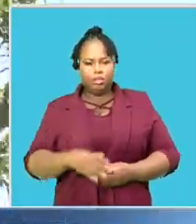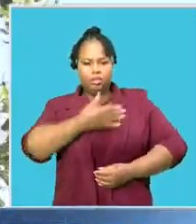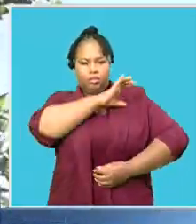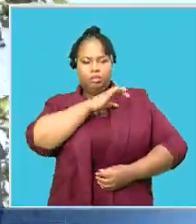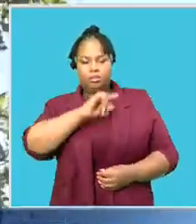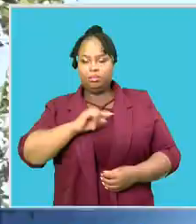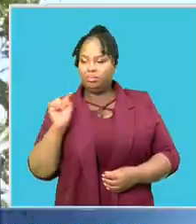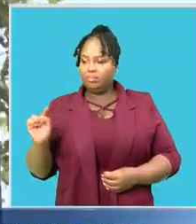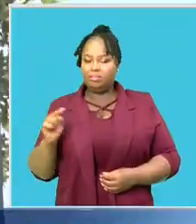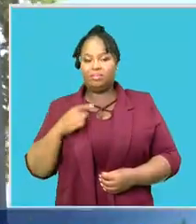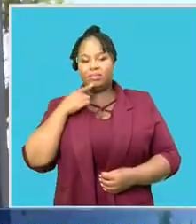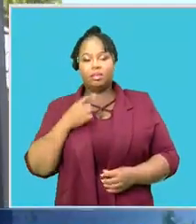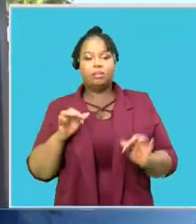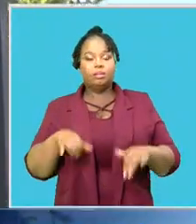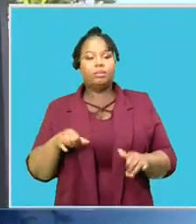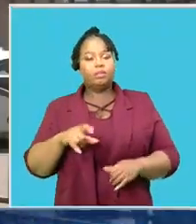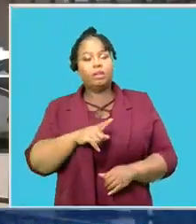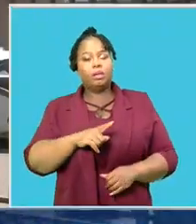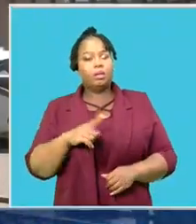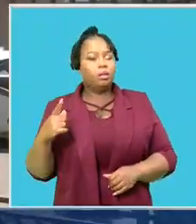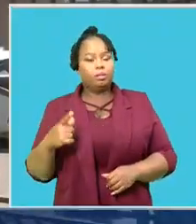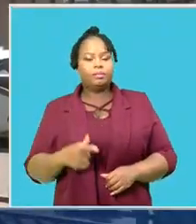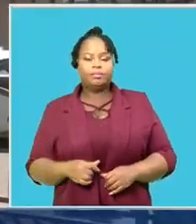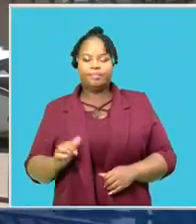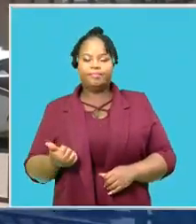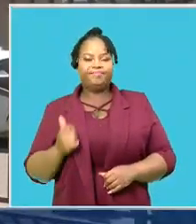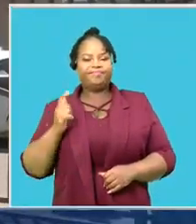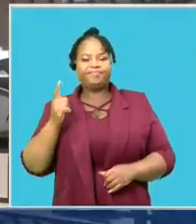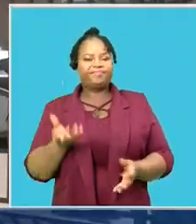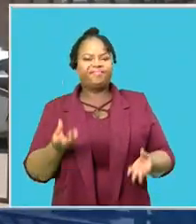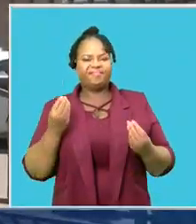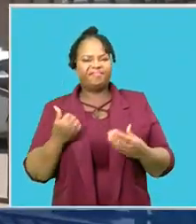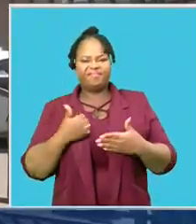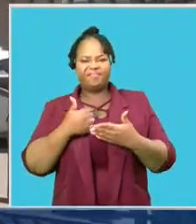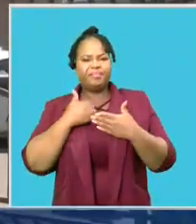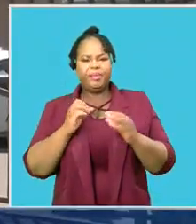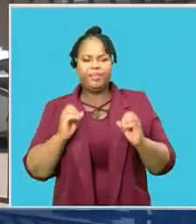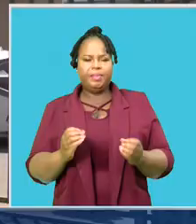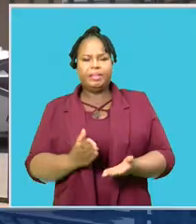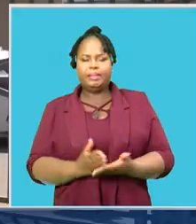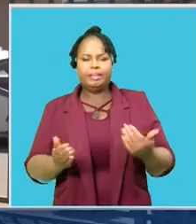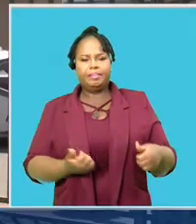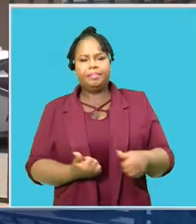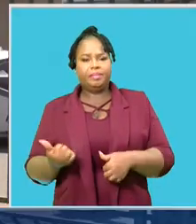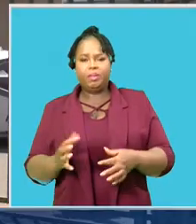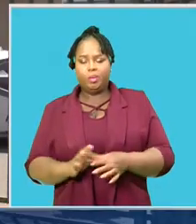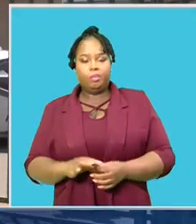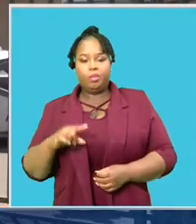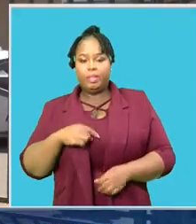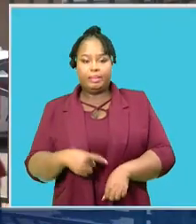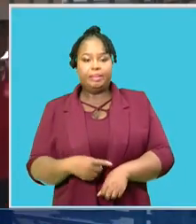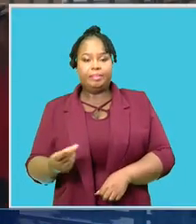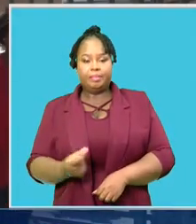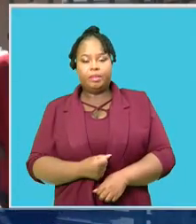ukuthi kuhlalwa iside isikhathi ngaphandle kokuthola usizo nokholela ekutheni bajikiswe emakhaya ngenxa